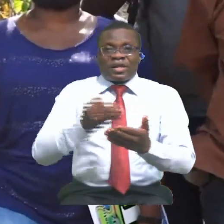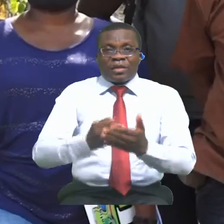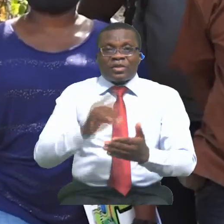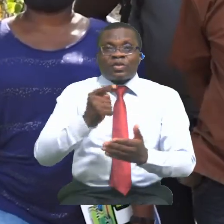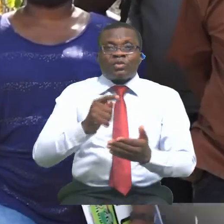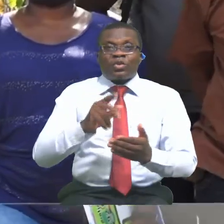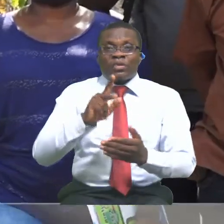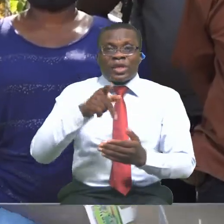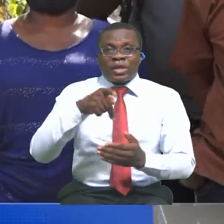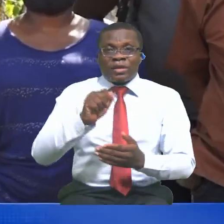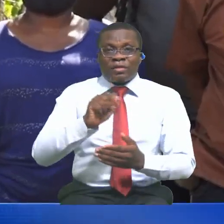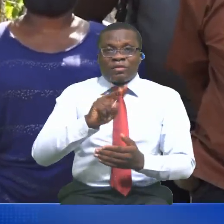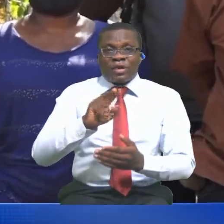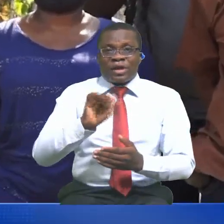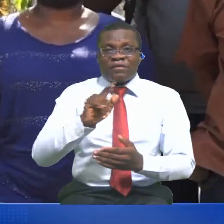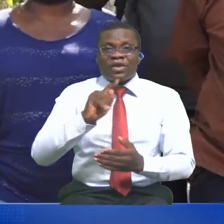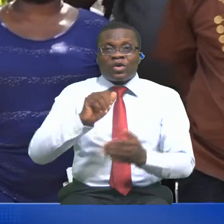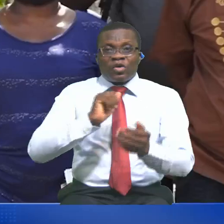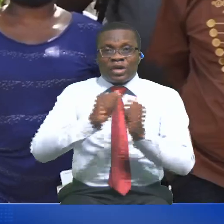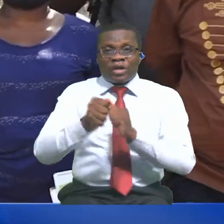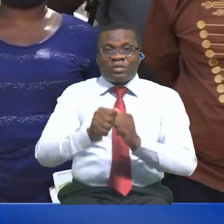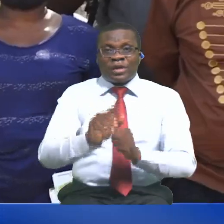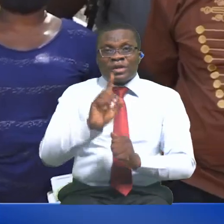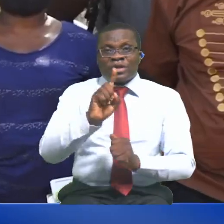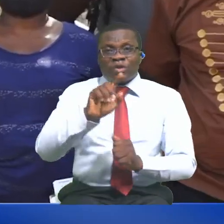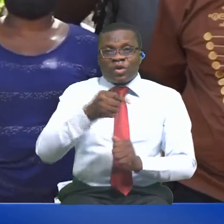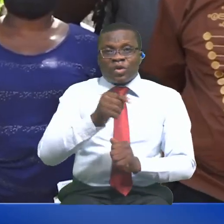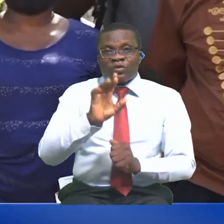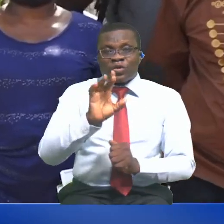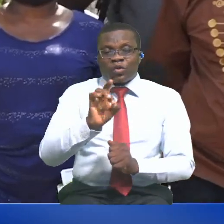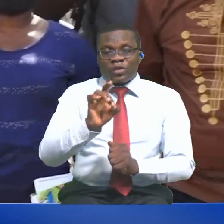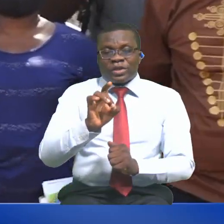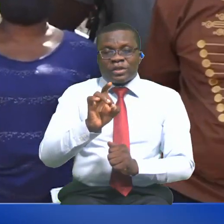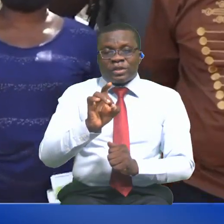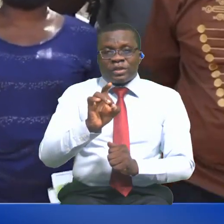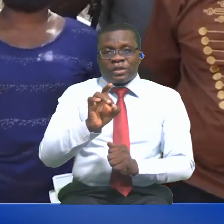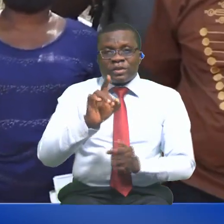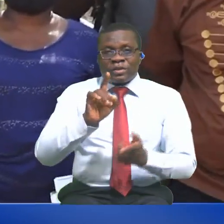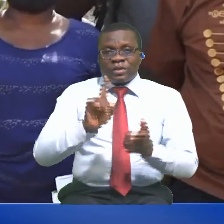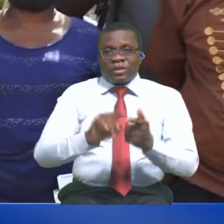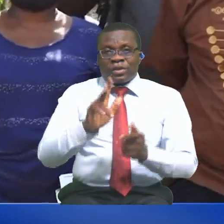PAPVIR, on est passé de 1,8 à